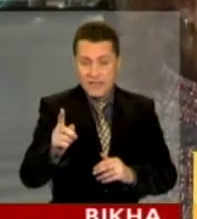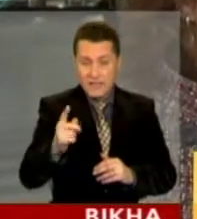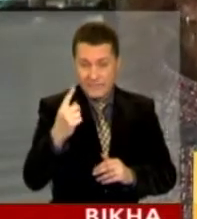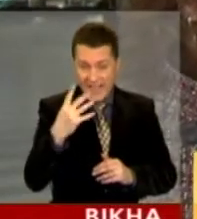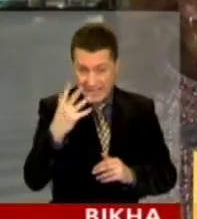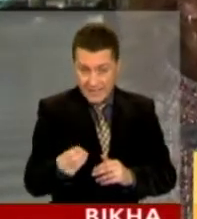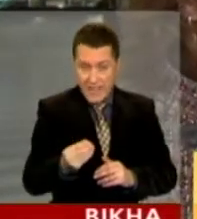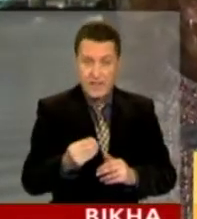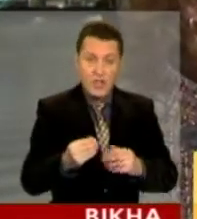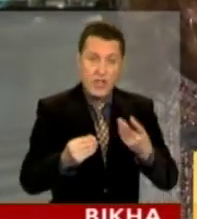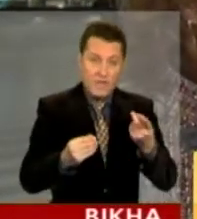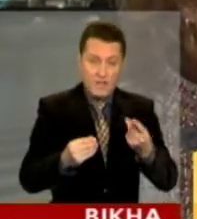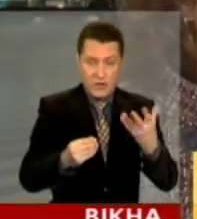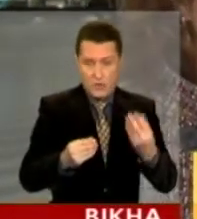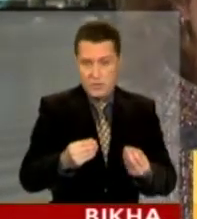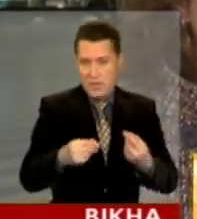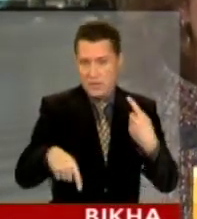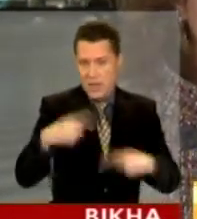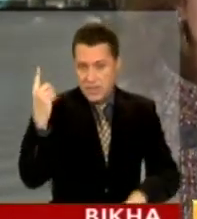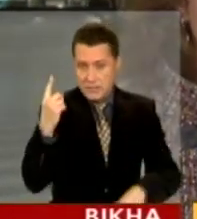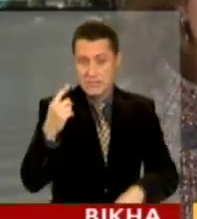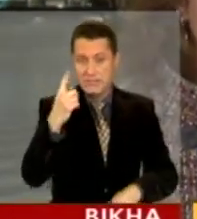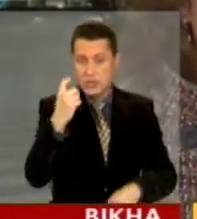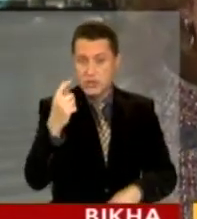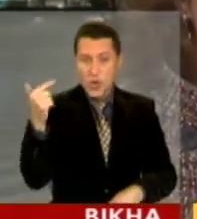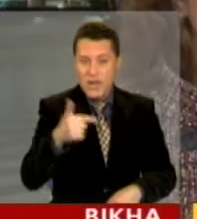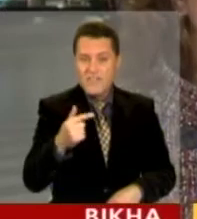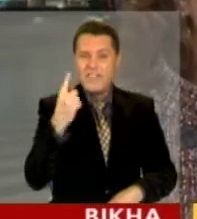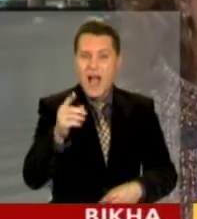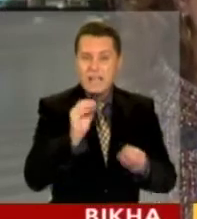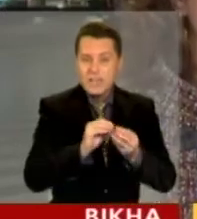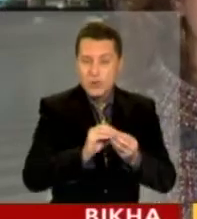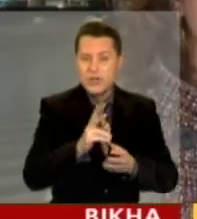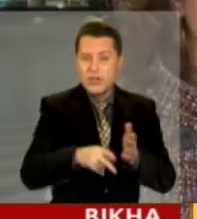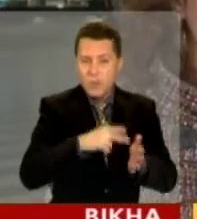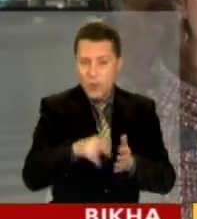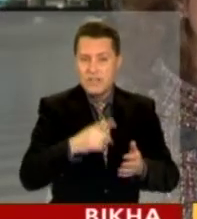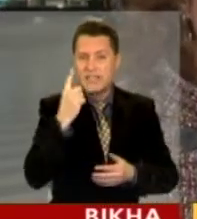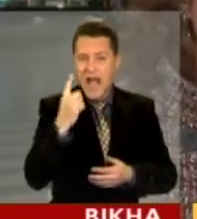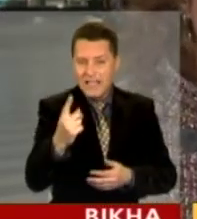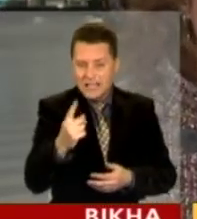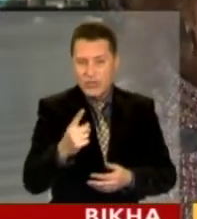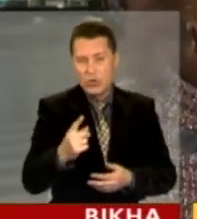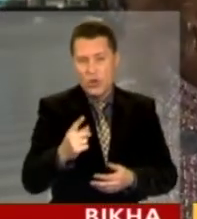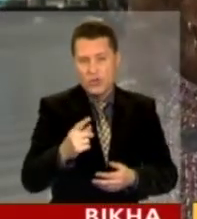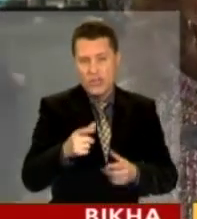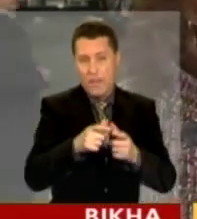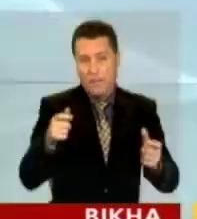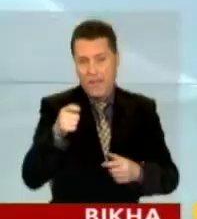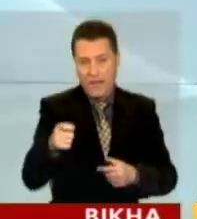Різниця в стоїмості більше 100 гривень. На один і той же поїзд, на один і той же